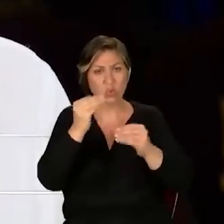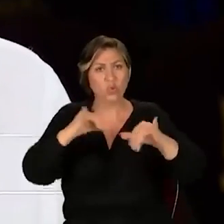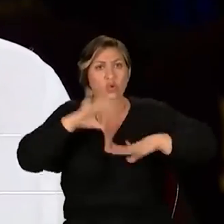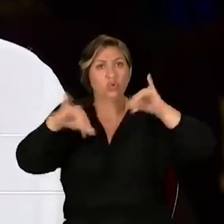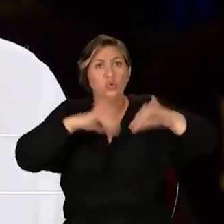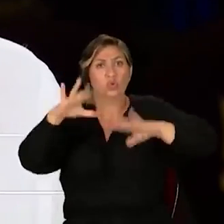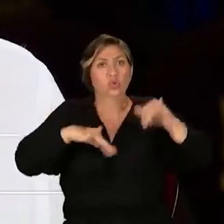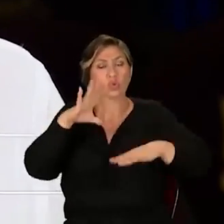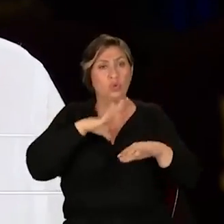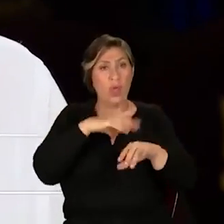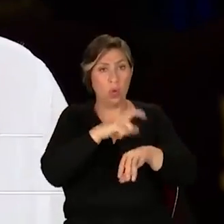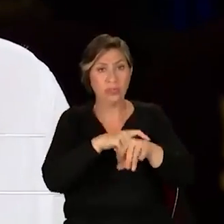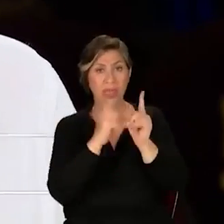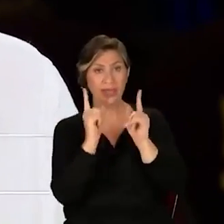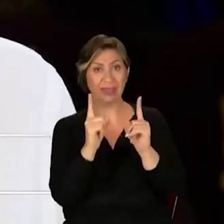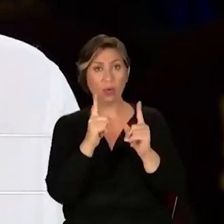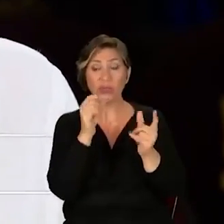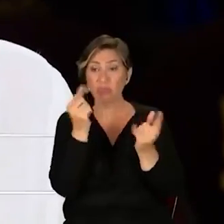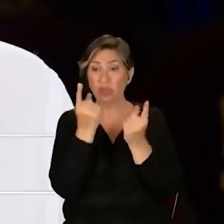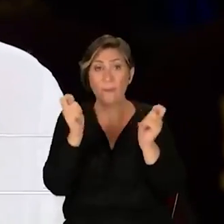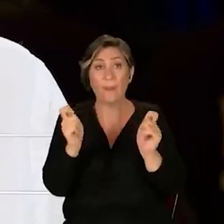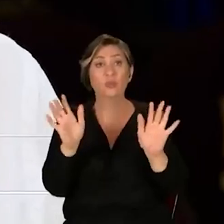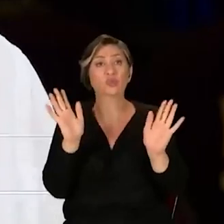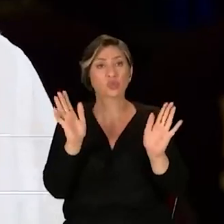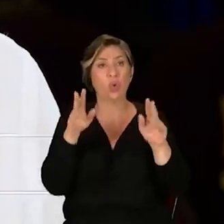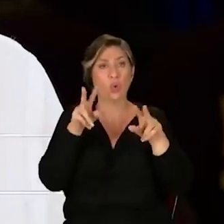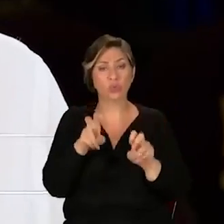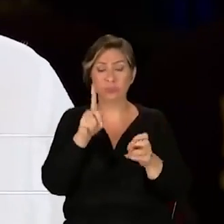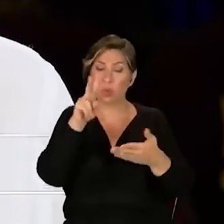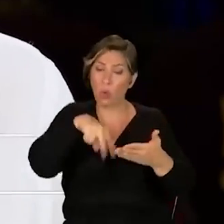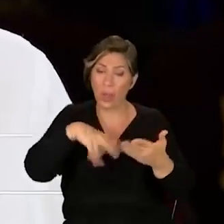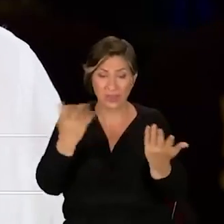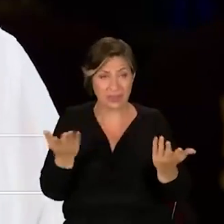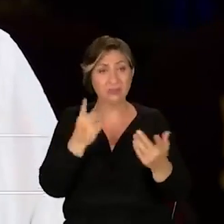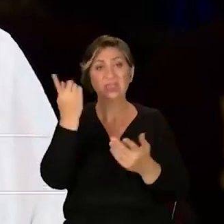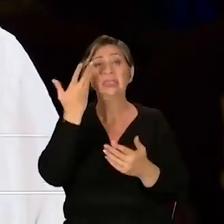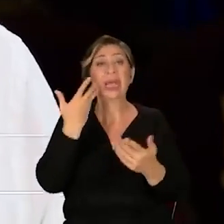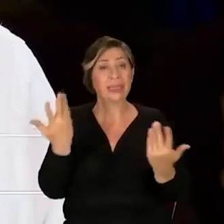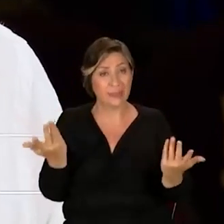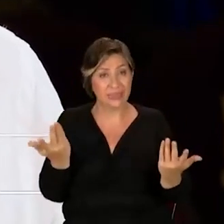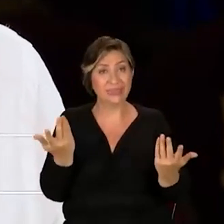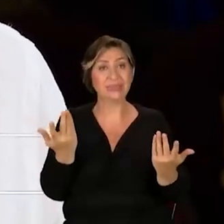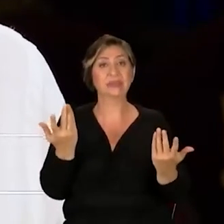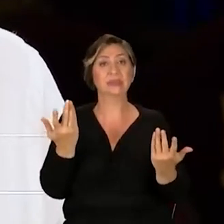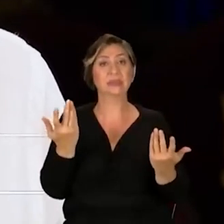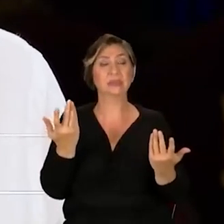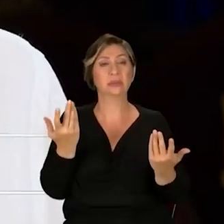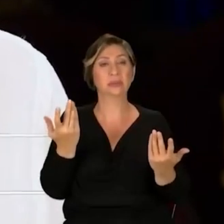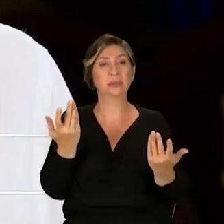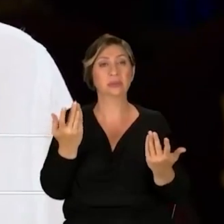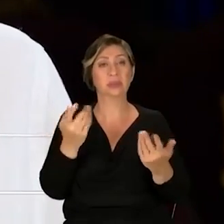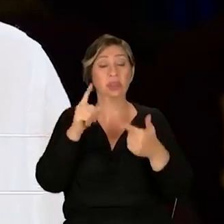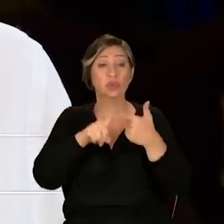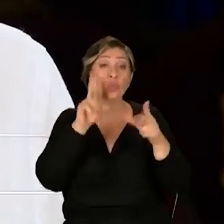huzursuz geçiriyorsunuz. O dönem hiçbir iş yapamıyorsunuz. Yani oturup bir şey okuyamazsınız, bir şey seyredemezsiniz.